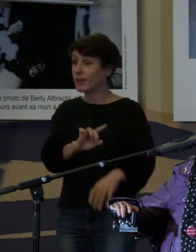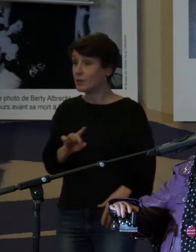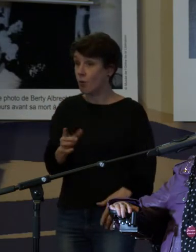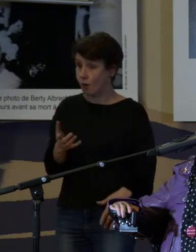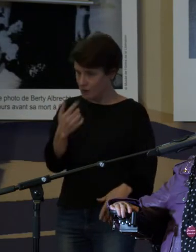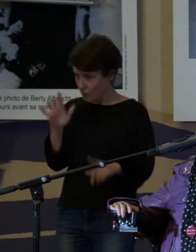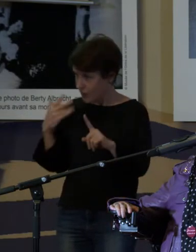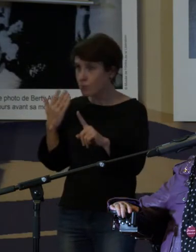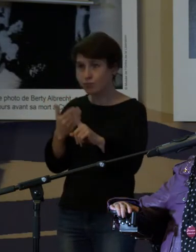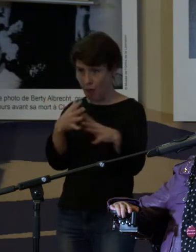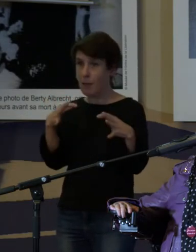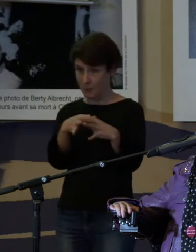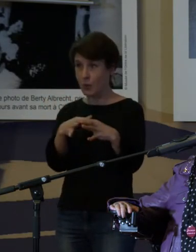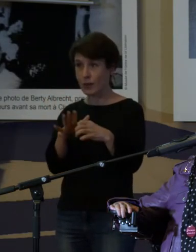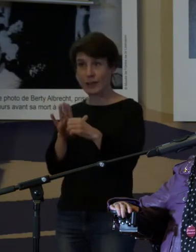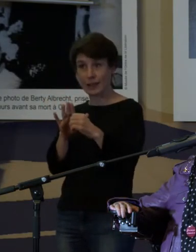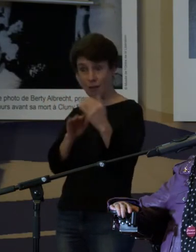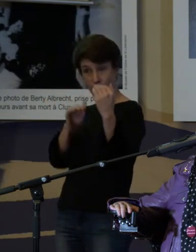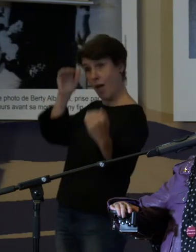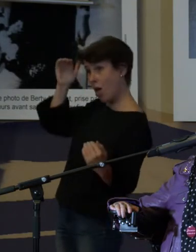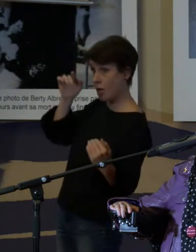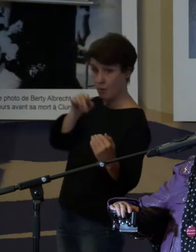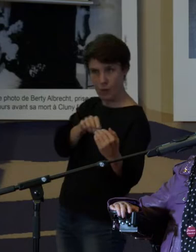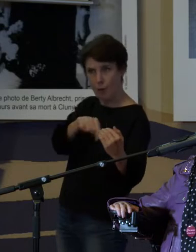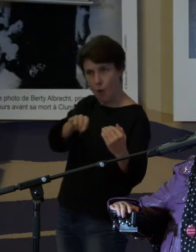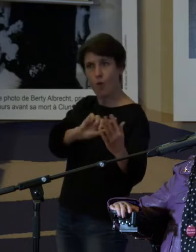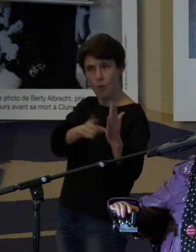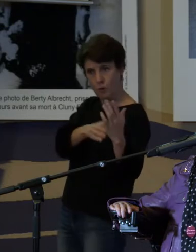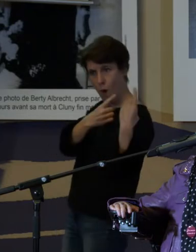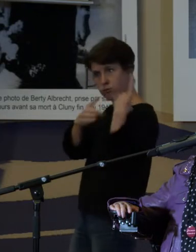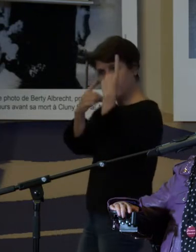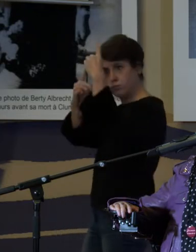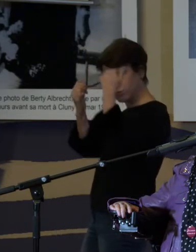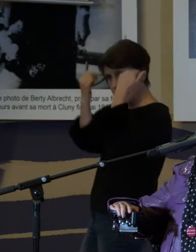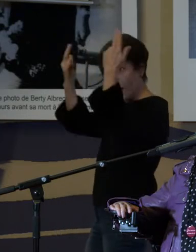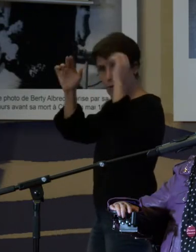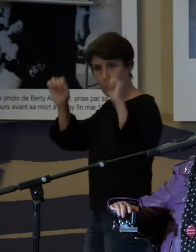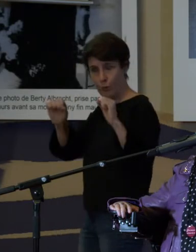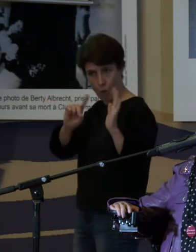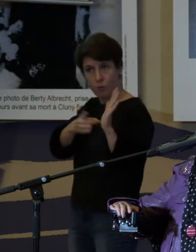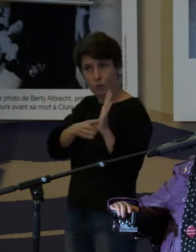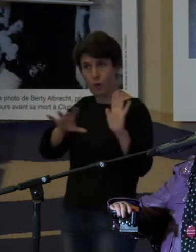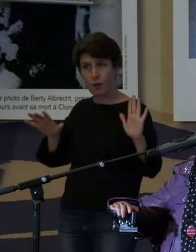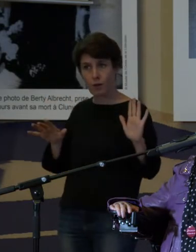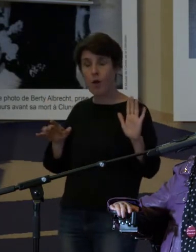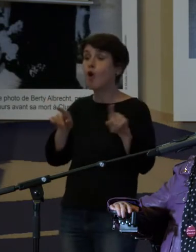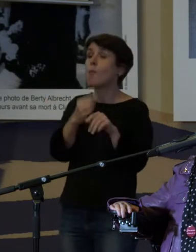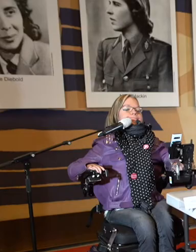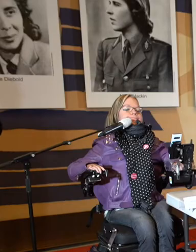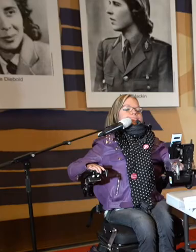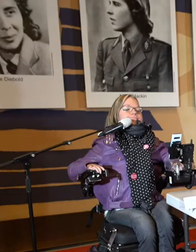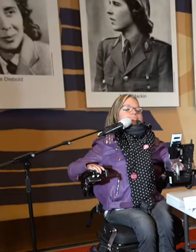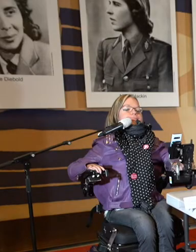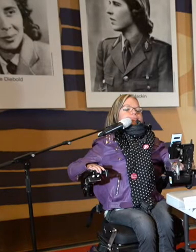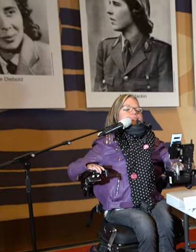dominée, susceptible de lutter pour ses droits à l'instar des autres minorités dominées. C'est une façon, bien sûr,